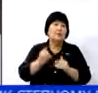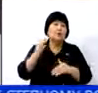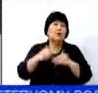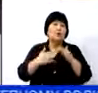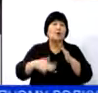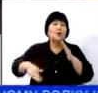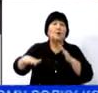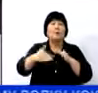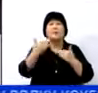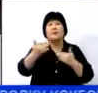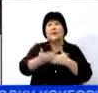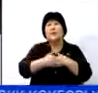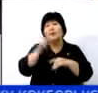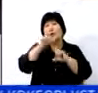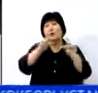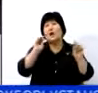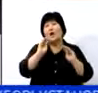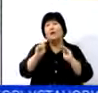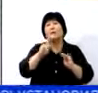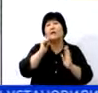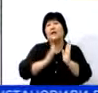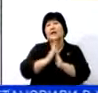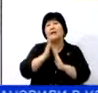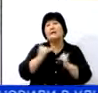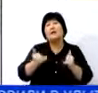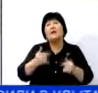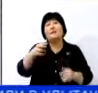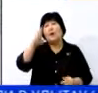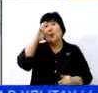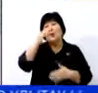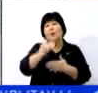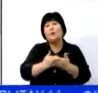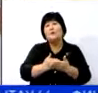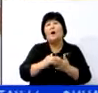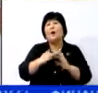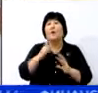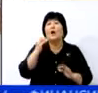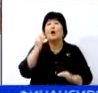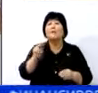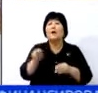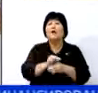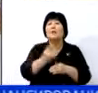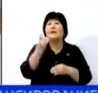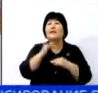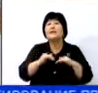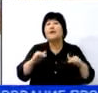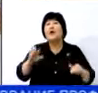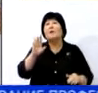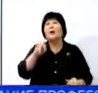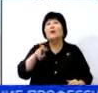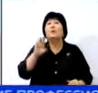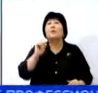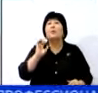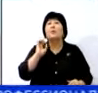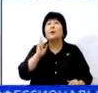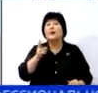построить площадь перед школой, обустроить ее, озеленить. В рамках госпрограммы в ауле Кармакши проведен ремонт детского сада Балбубек. На эти